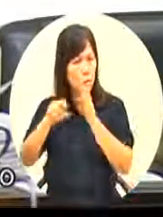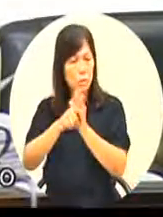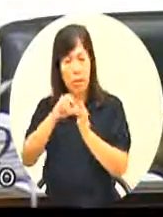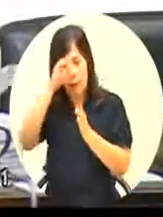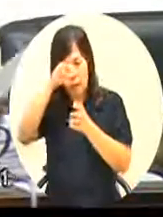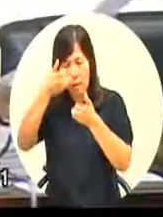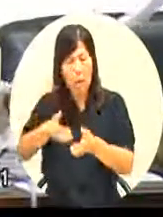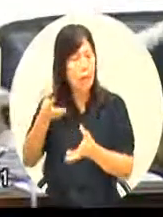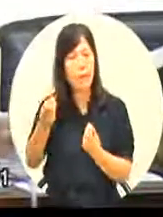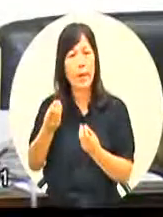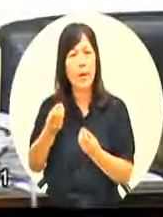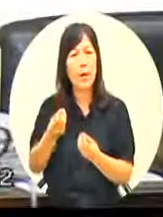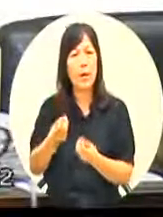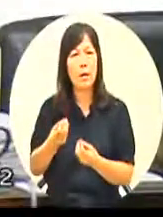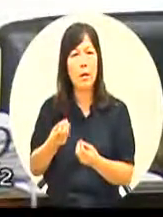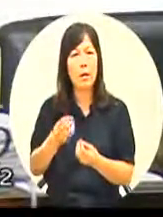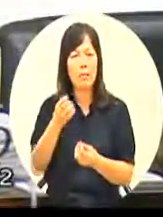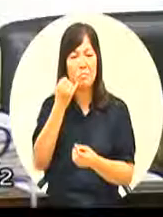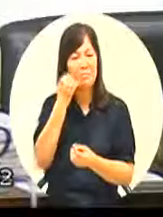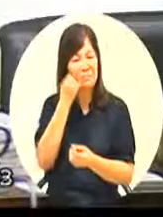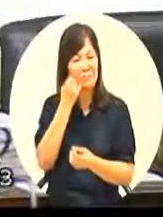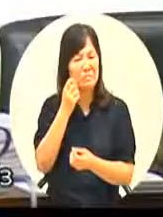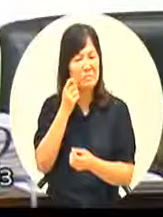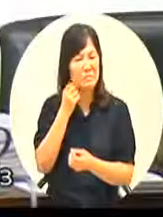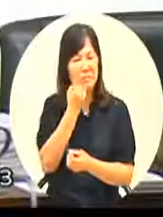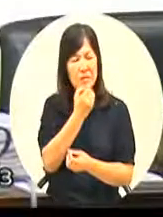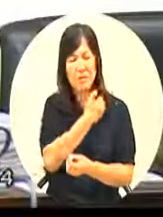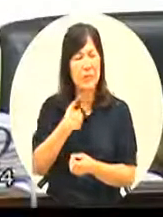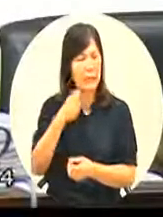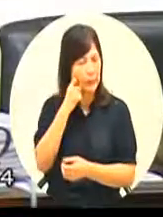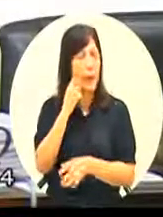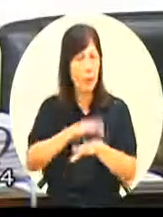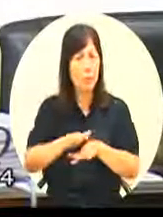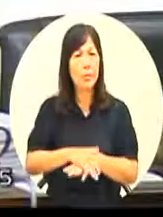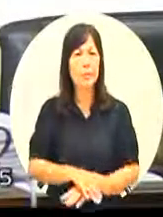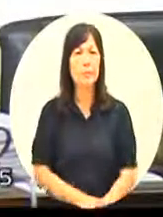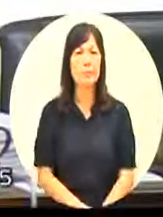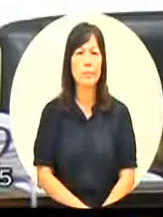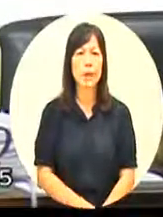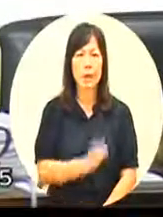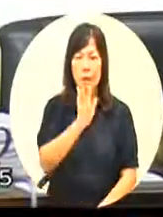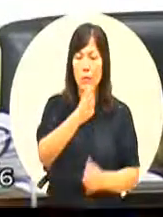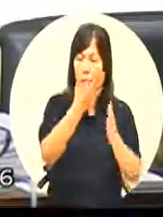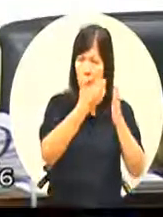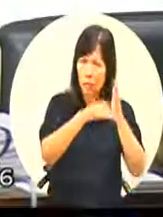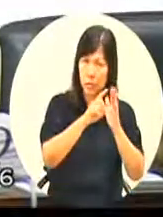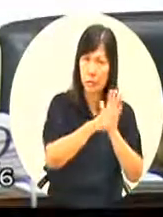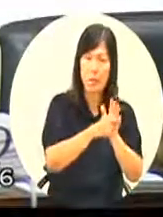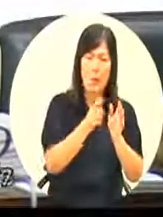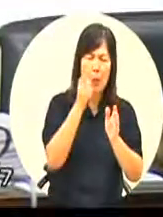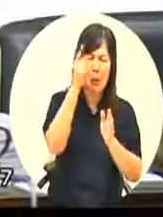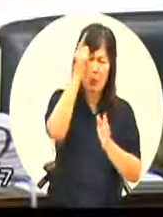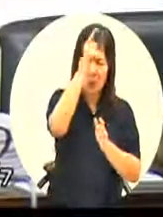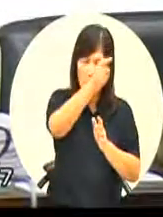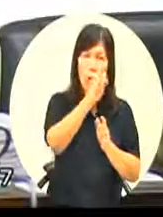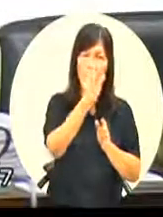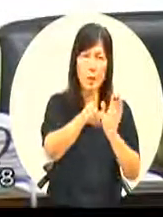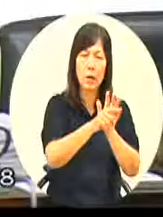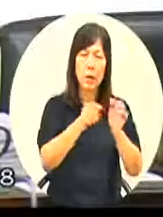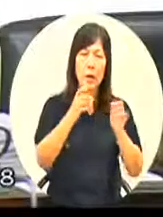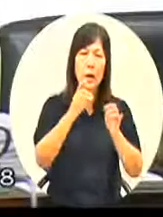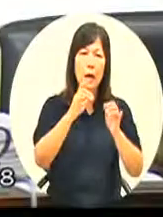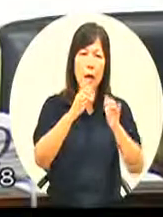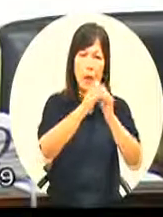视的话，大概就比较困难。但也有一些学校比较偏乡地区，大概足语老